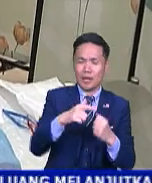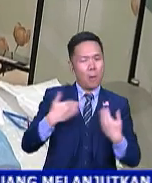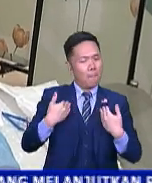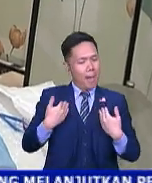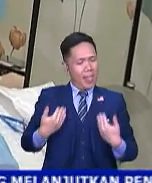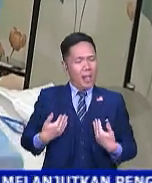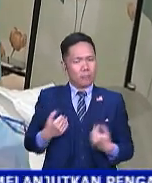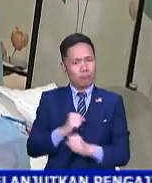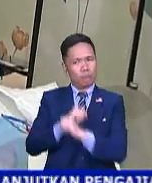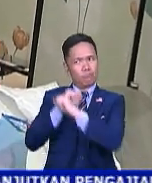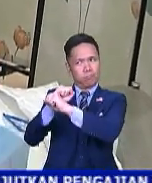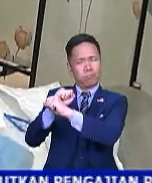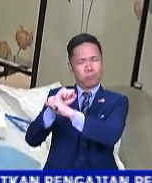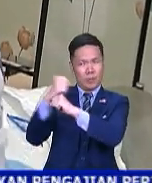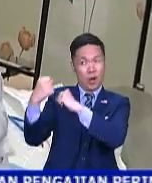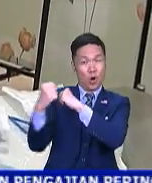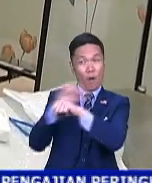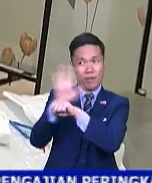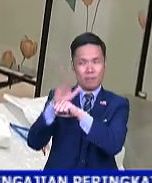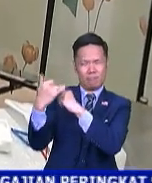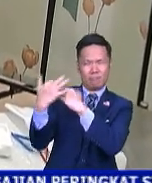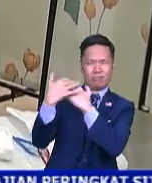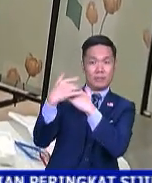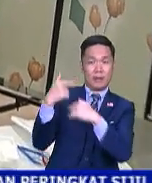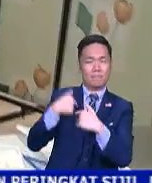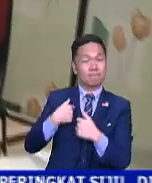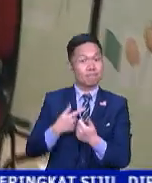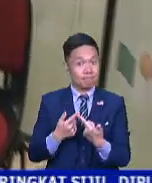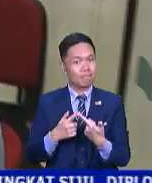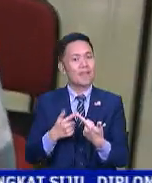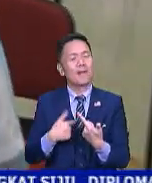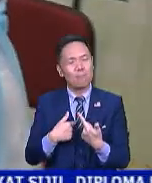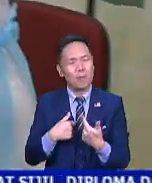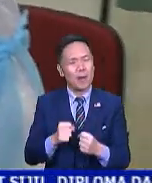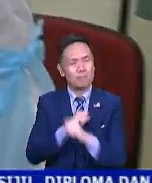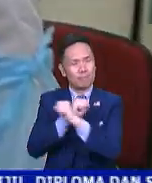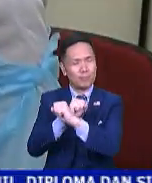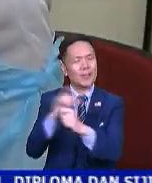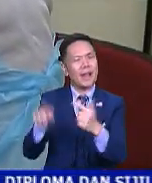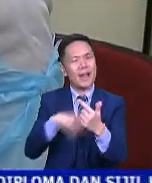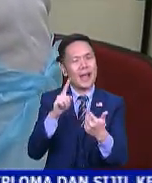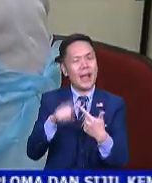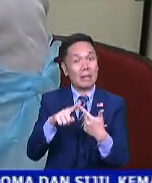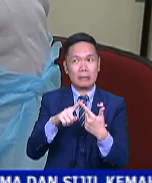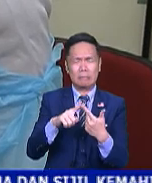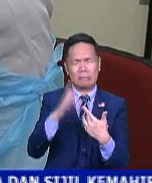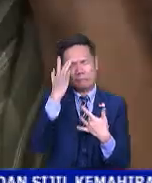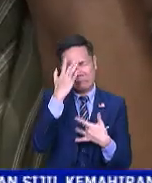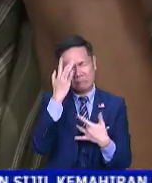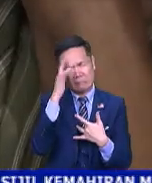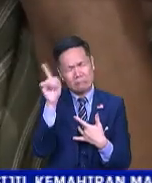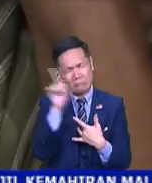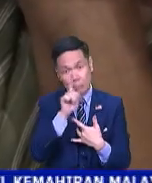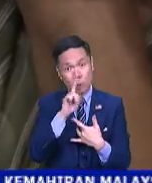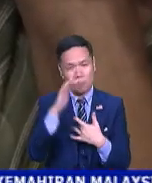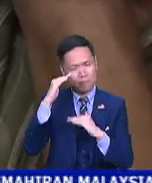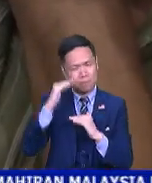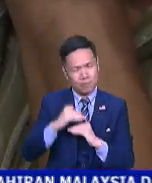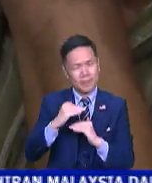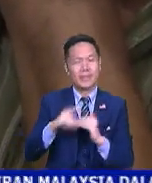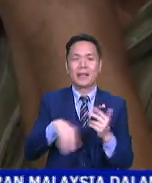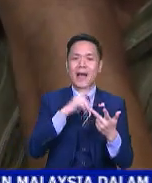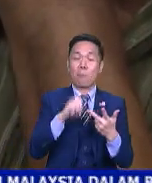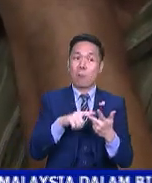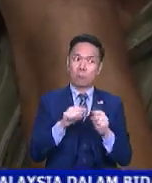badan terhadap jangkitan virus covid-19 dan melindungi diri daripada mendapat gejala jangkitan yang lebih teruk serta mampu mengurangkan kadar